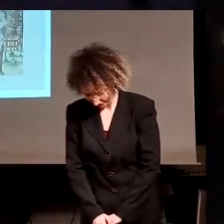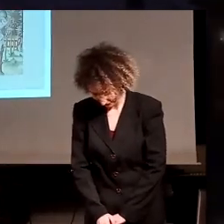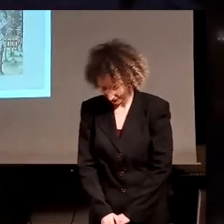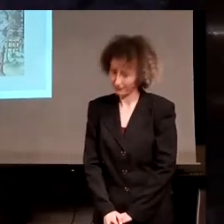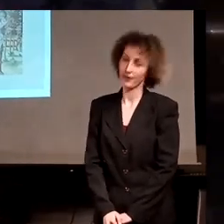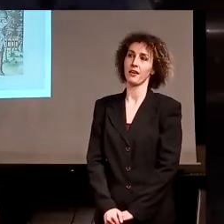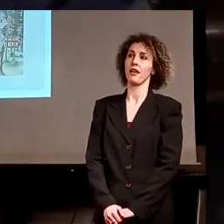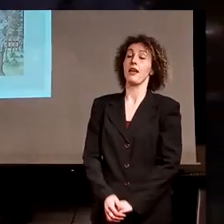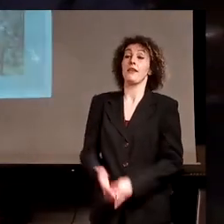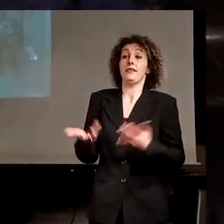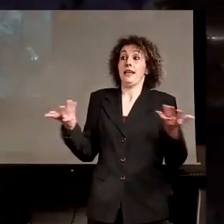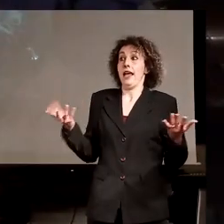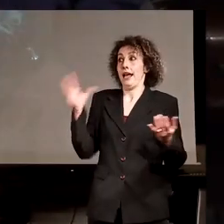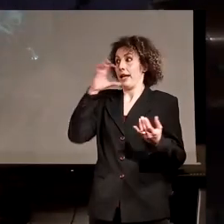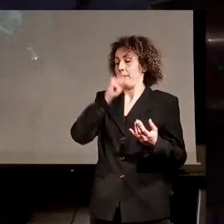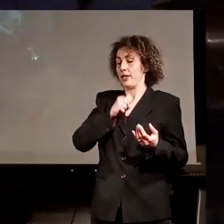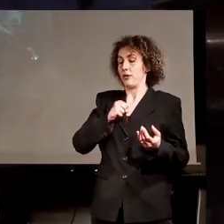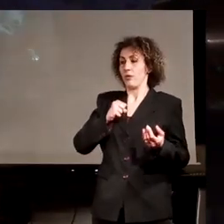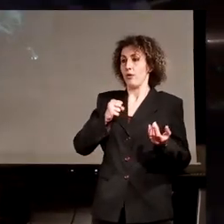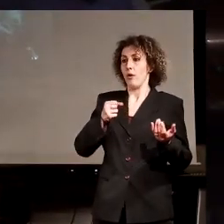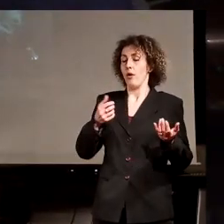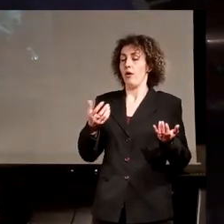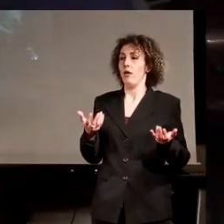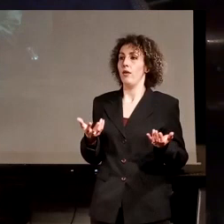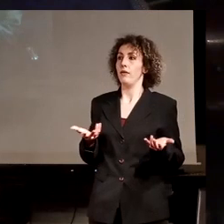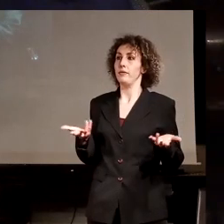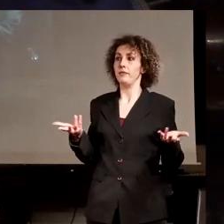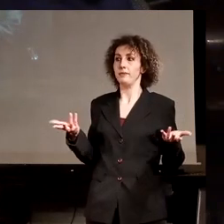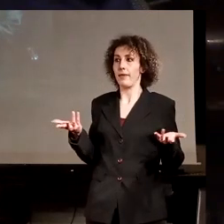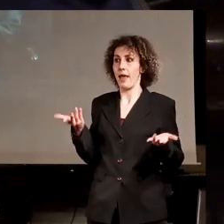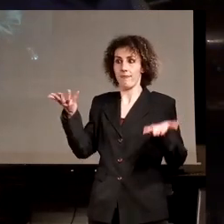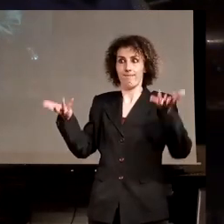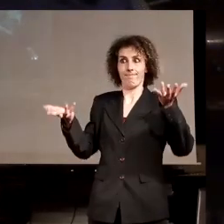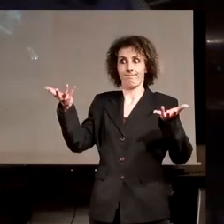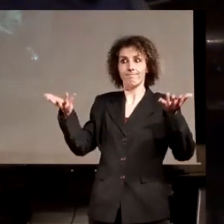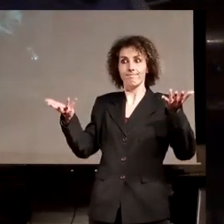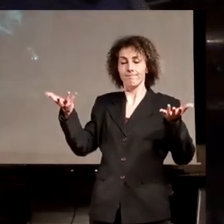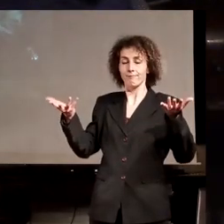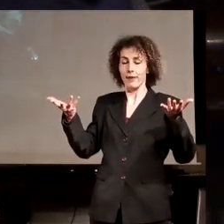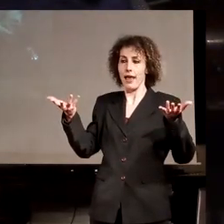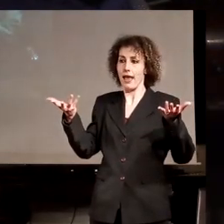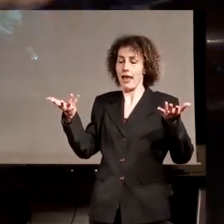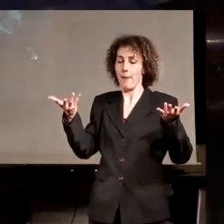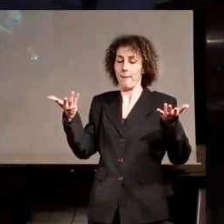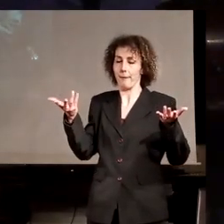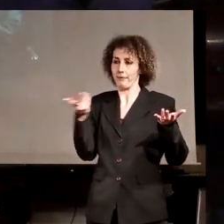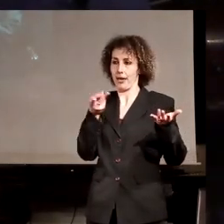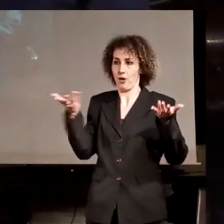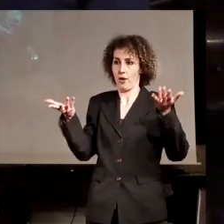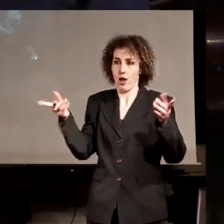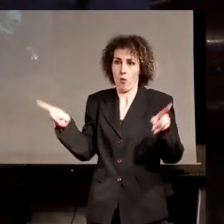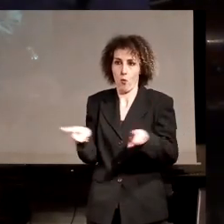non è come avete capito il il paragone tra i due brani in realtà sono identici e di